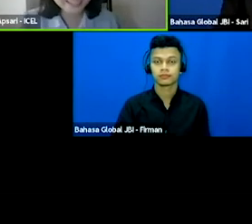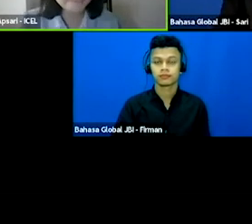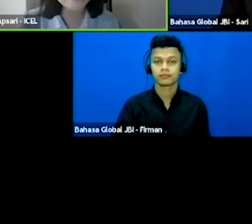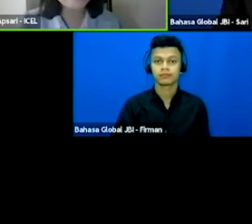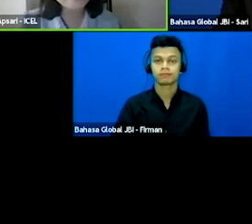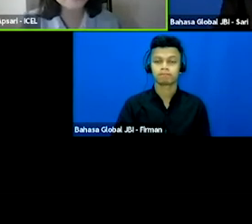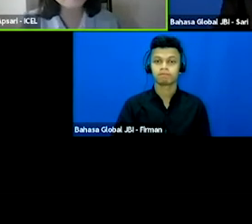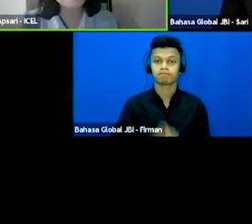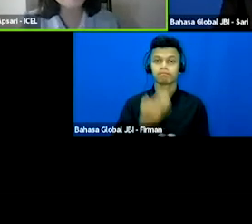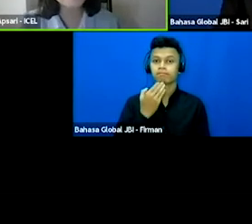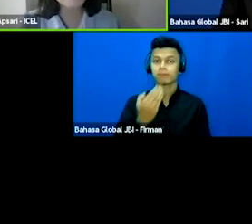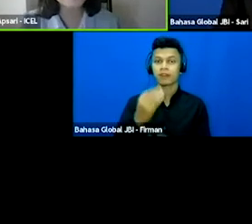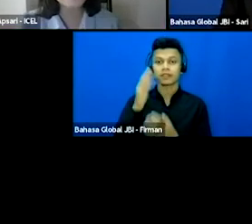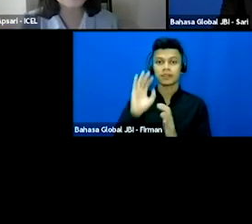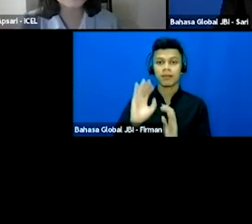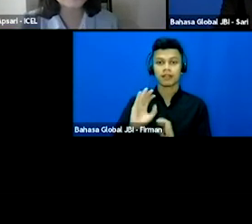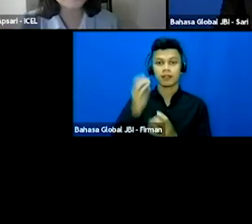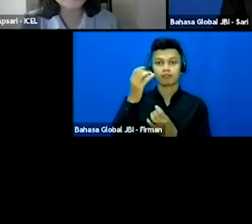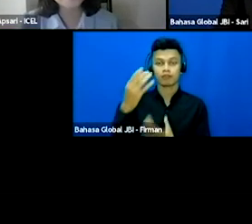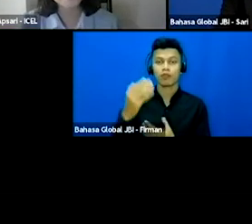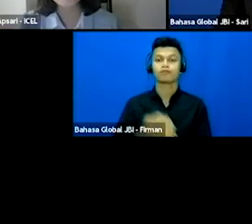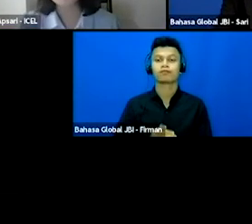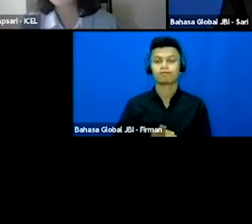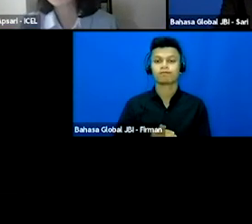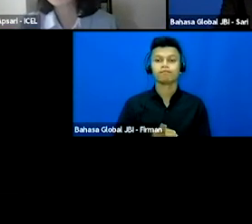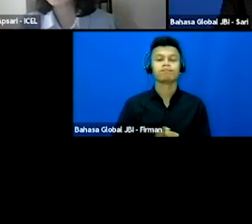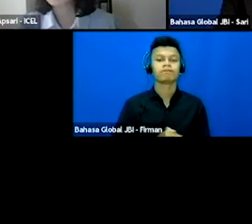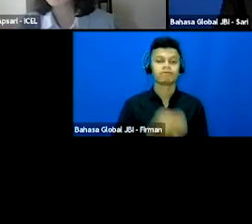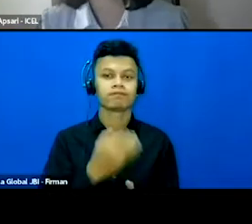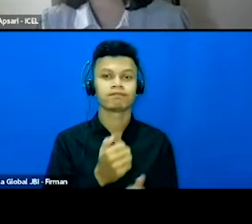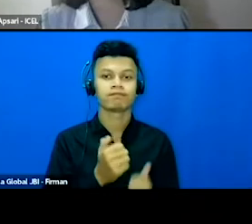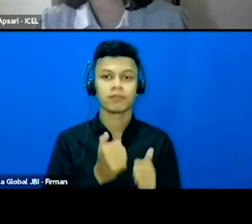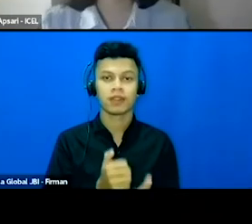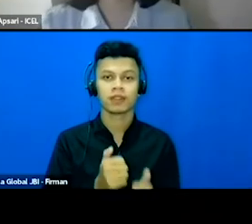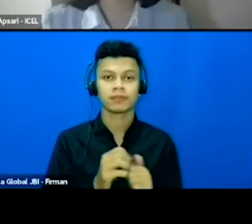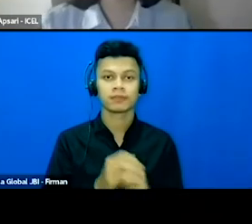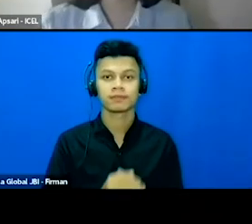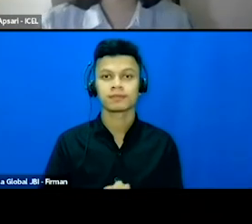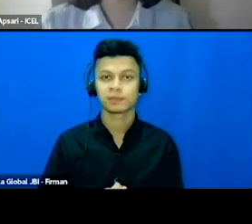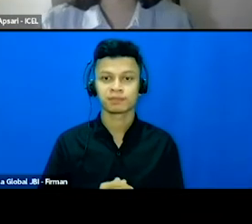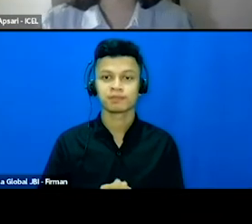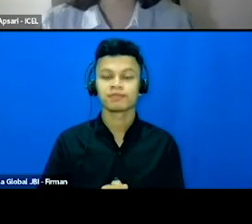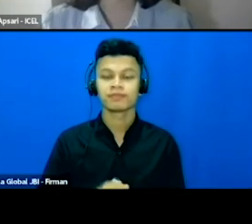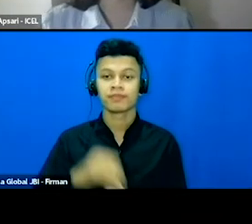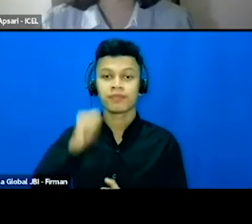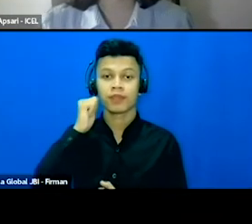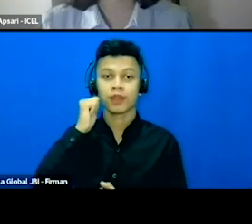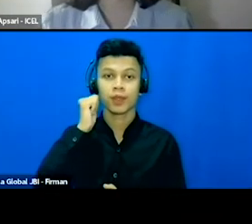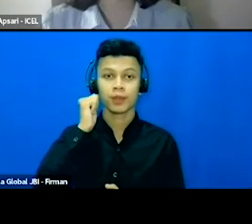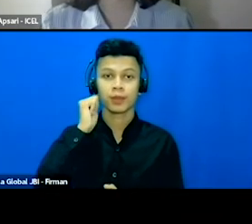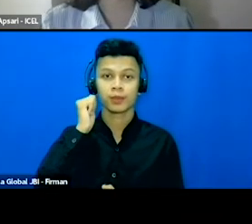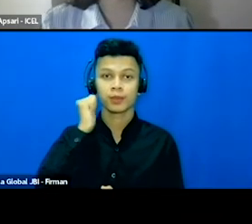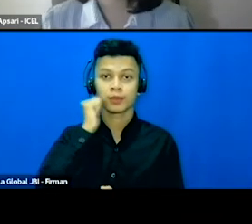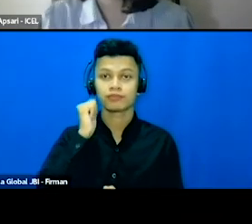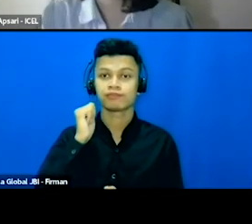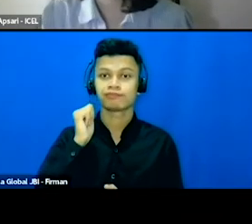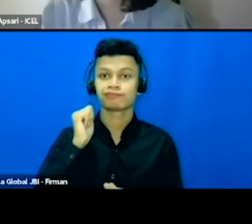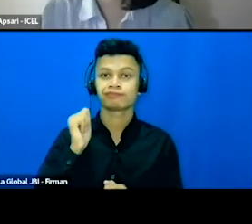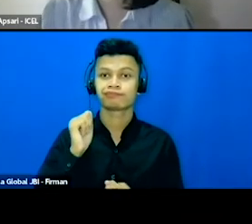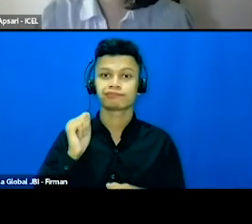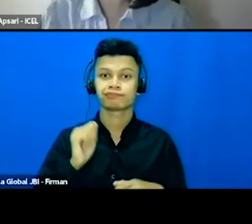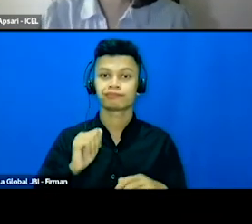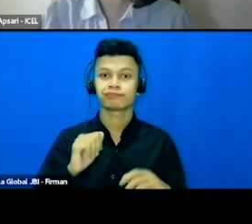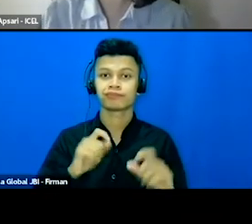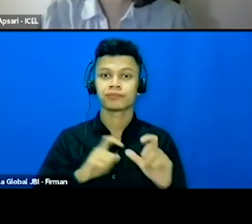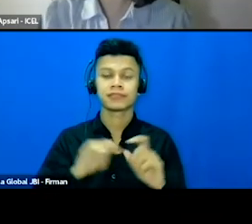tanggapannya Terima kasih banyak produk sebelumnya baik mbak Prilly Abu Syifa Yang saya hormati kemudian